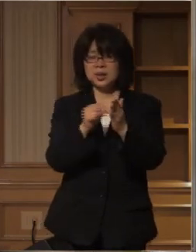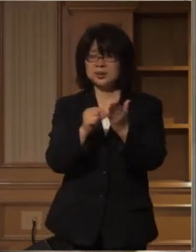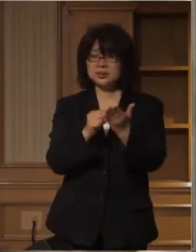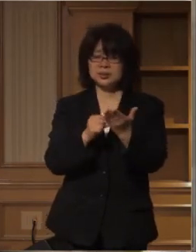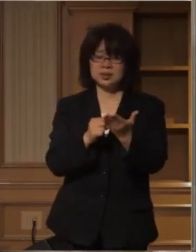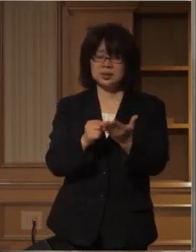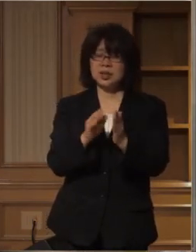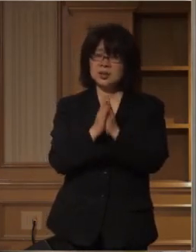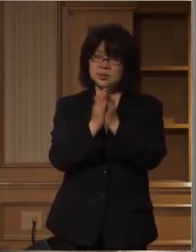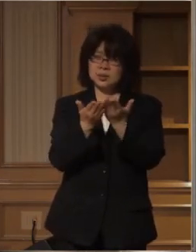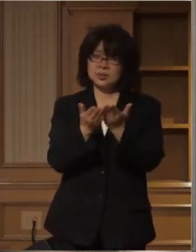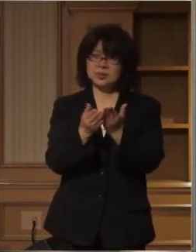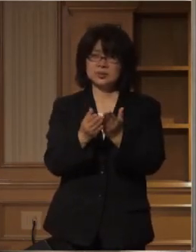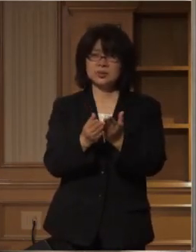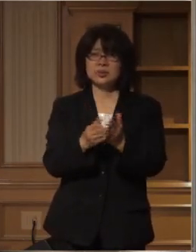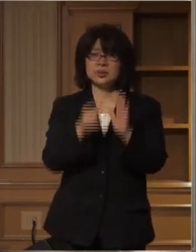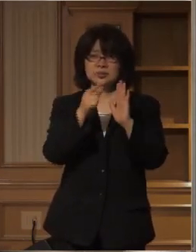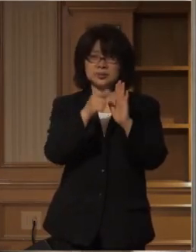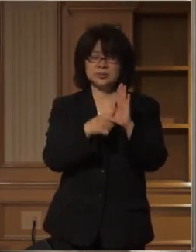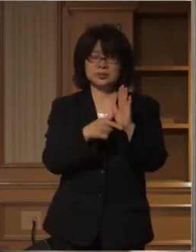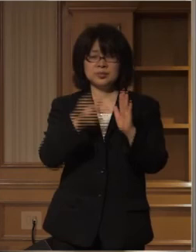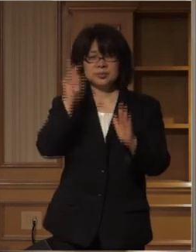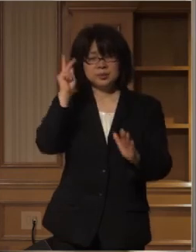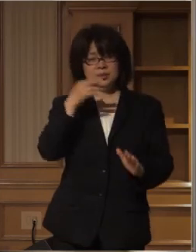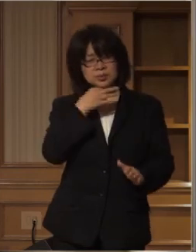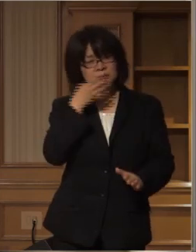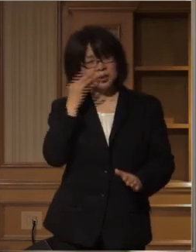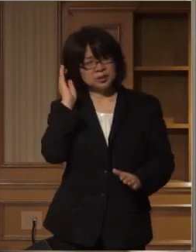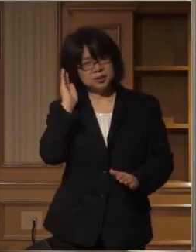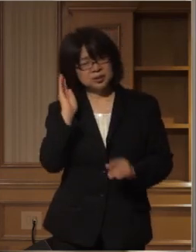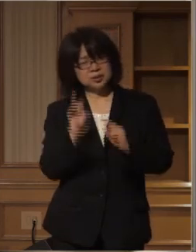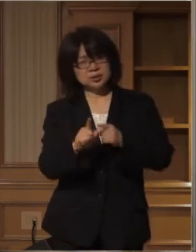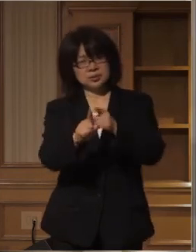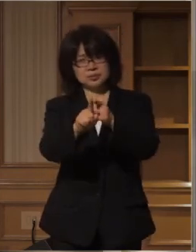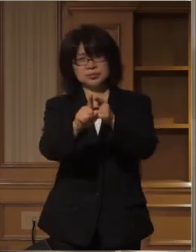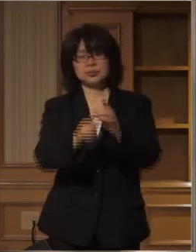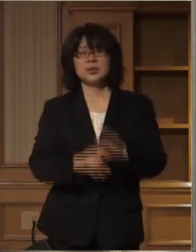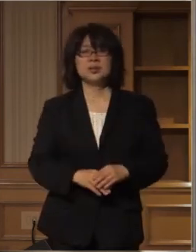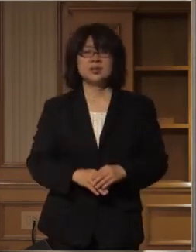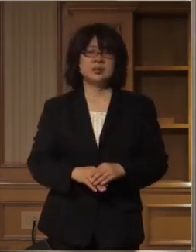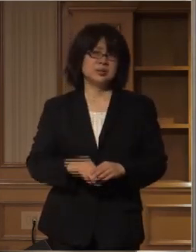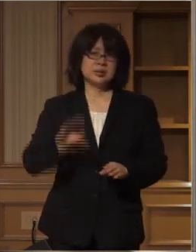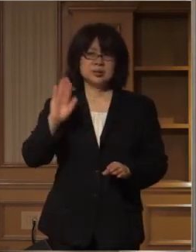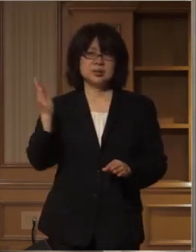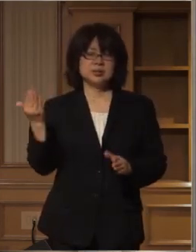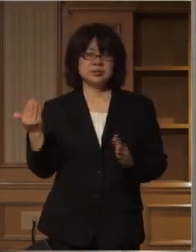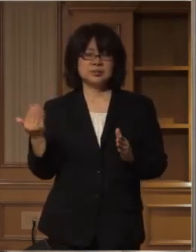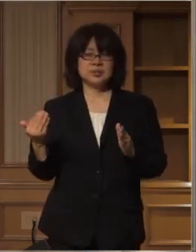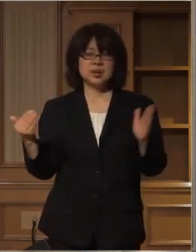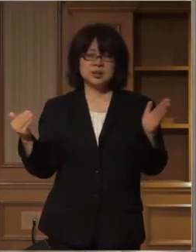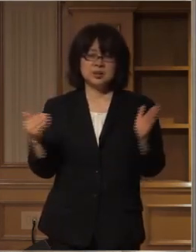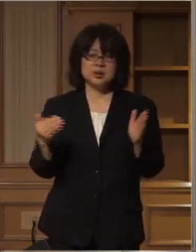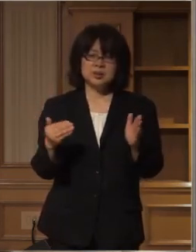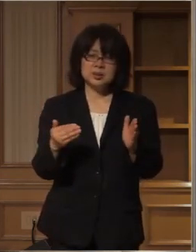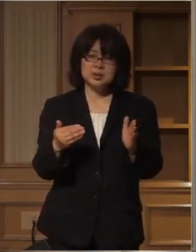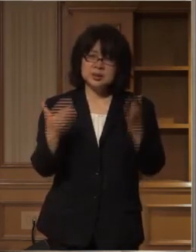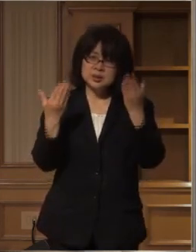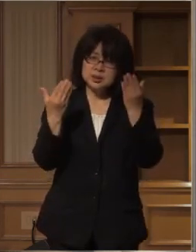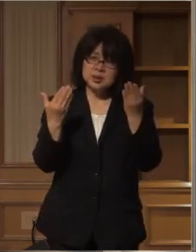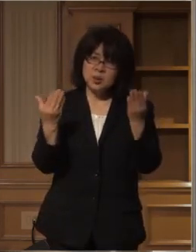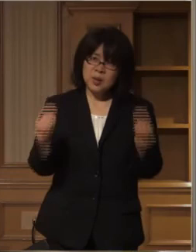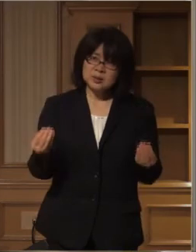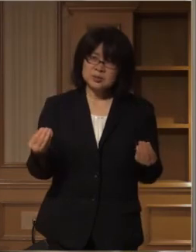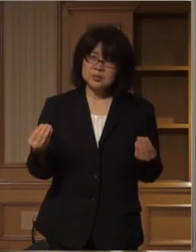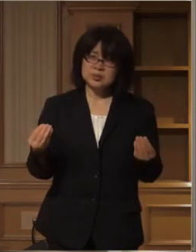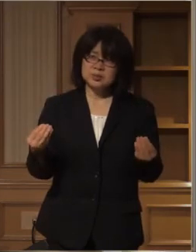ね、最後の章の部分がなかなかこう決まらなかったそうなんですね。ところがその今回、1997年のイン